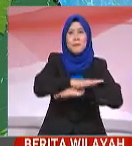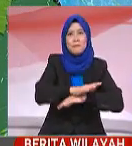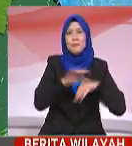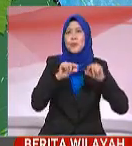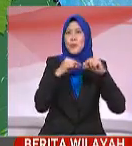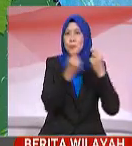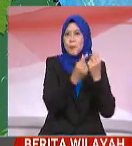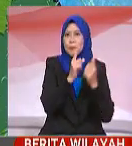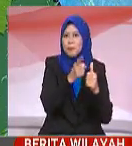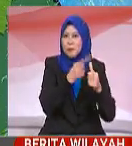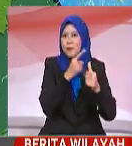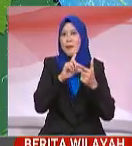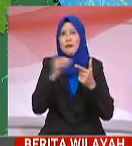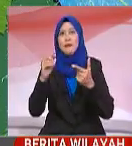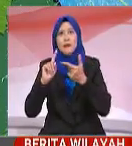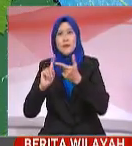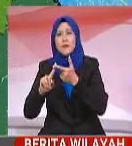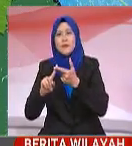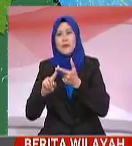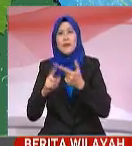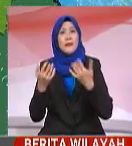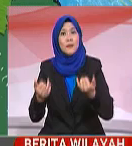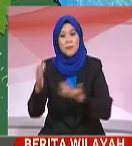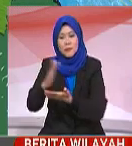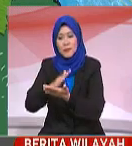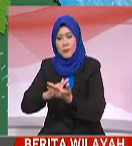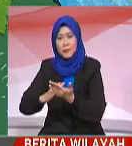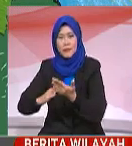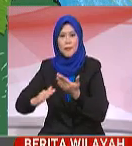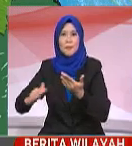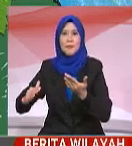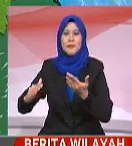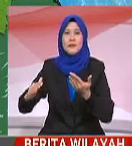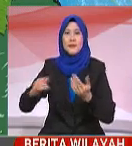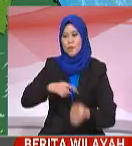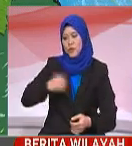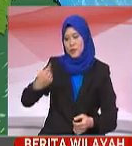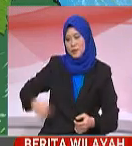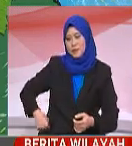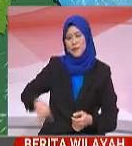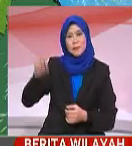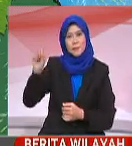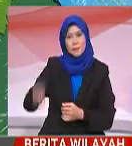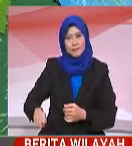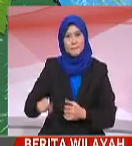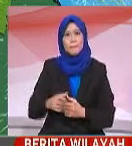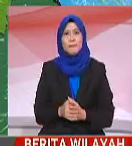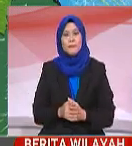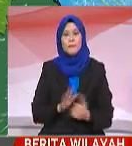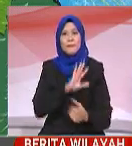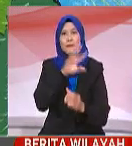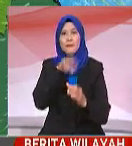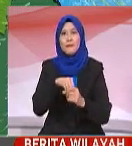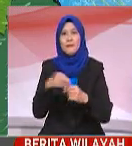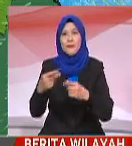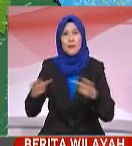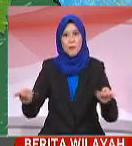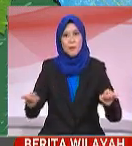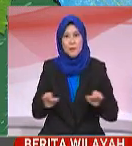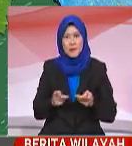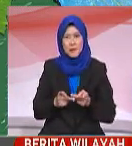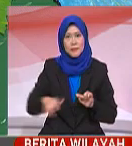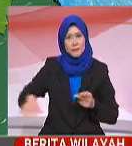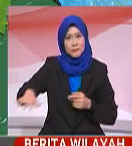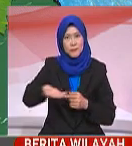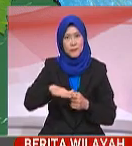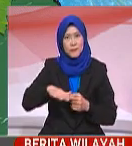kedua, yang mana amaran ini melibatkan sebahagian besar di kawasan perairan Laut China Selatan. Amaran ini juga melibatkan kawasan perairan di rantau negara